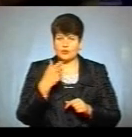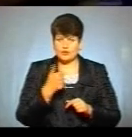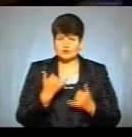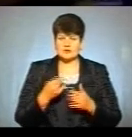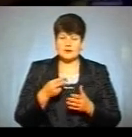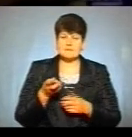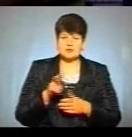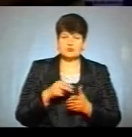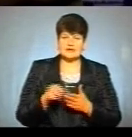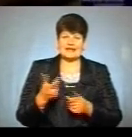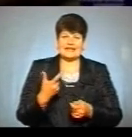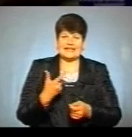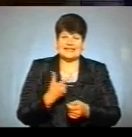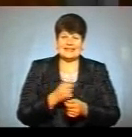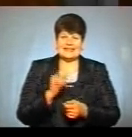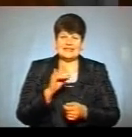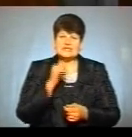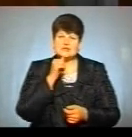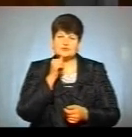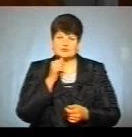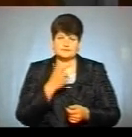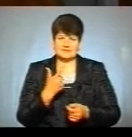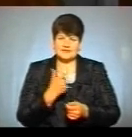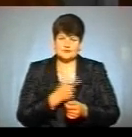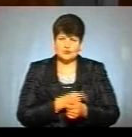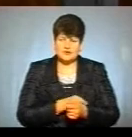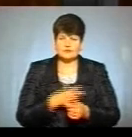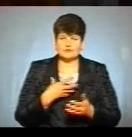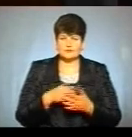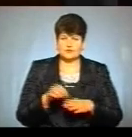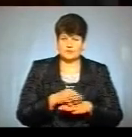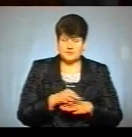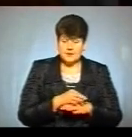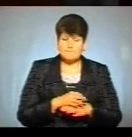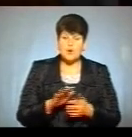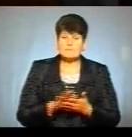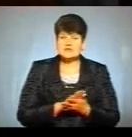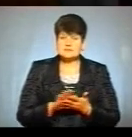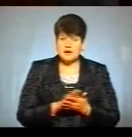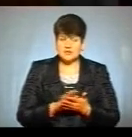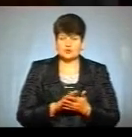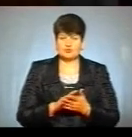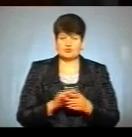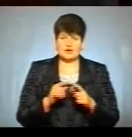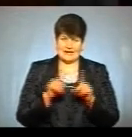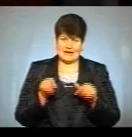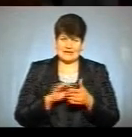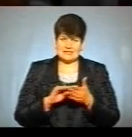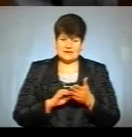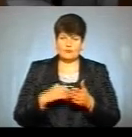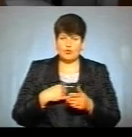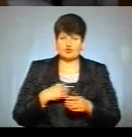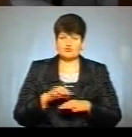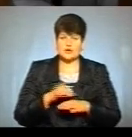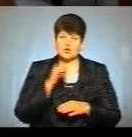аби придбати інсулін для свого чоловіка. За безплатним, по безплатному рецепту, бо мого чоловіка цукровий діабет.